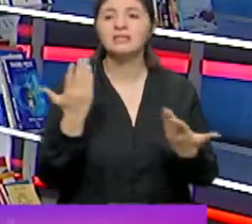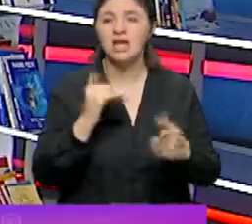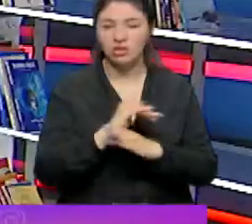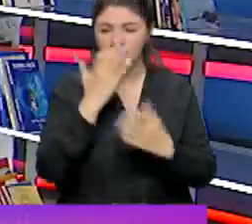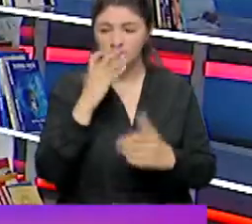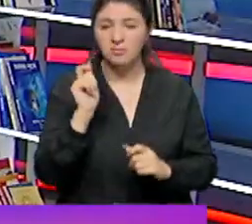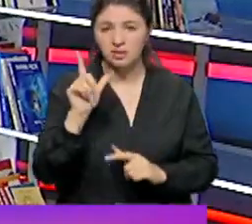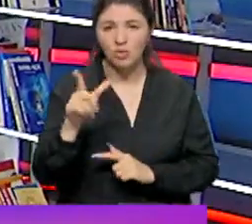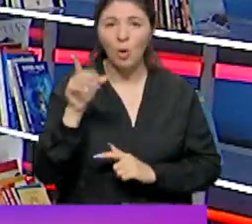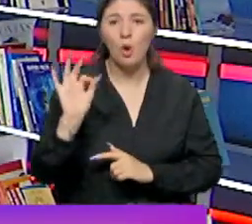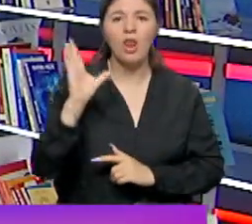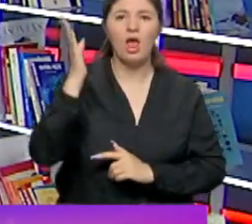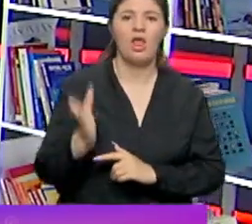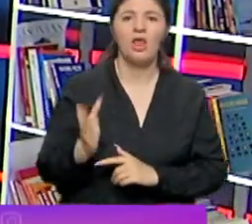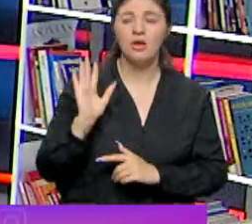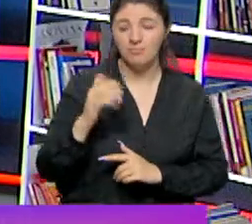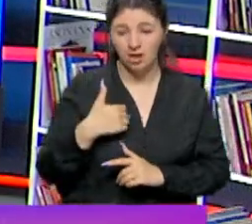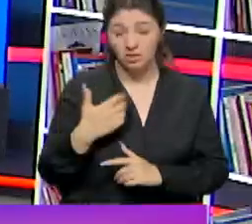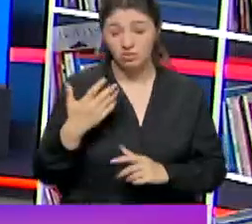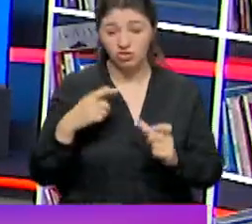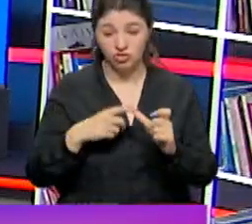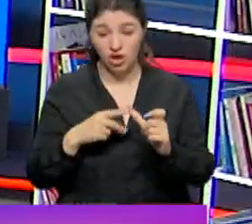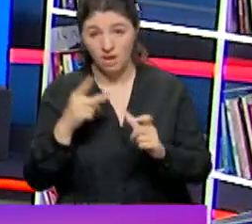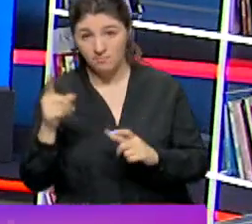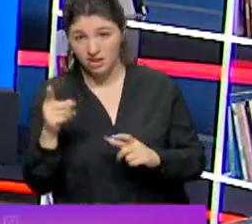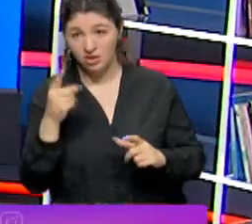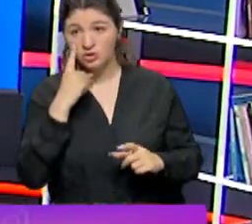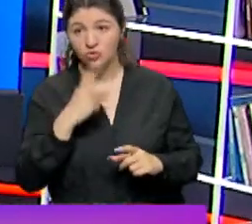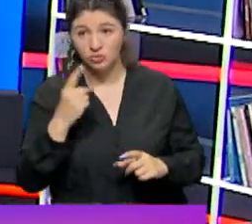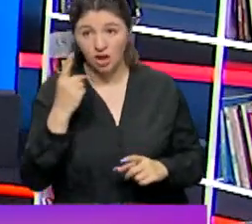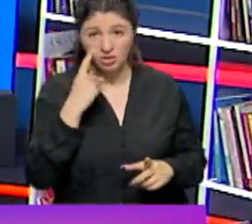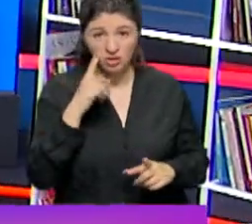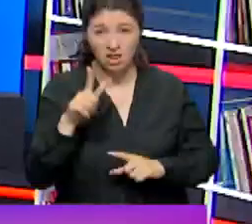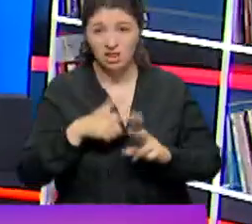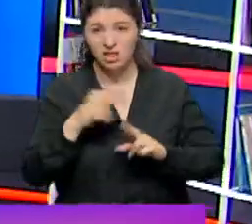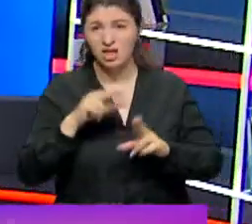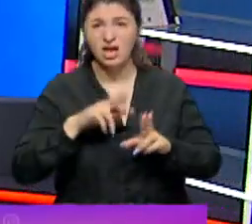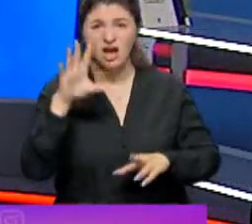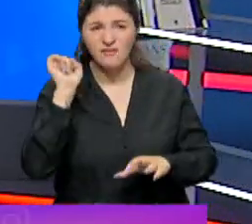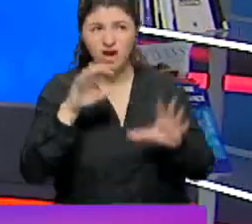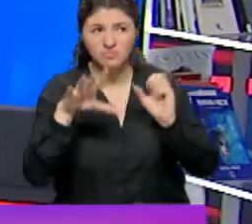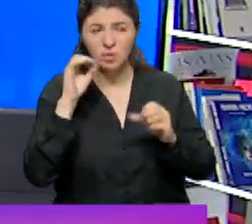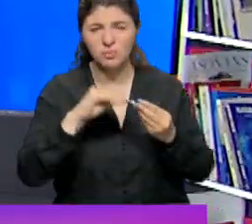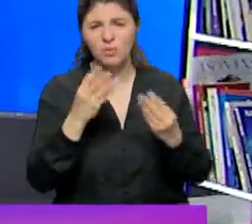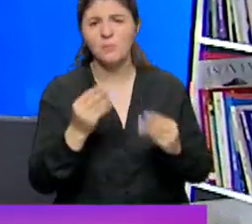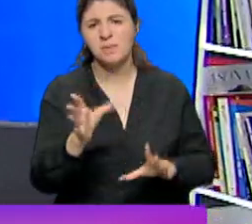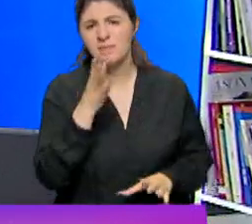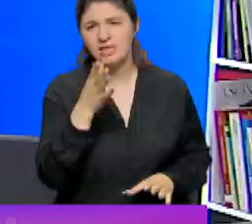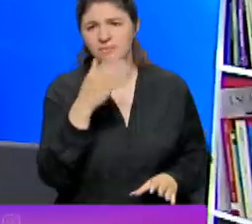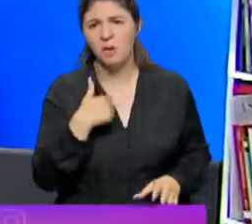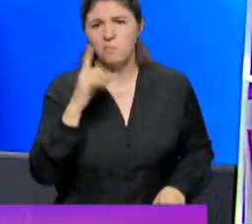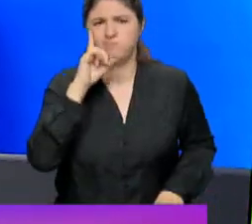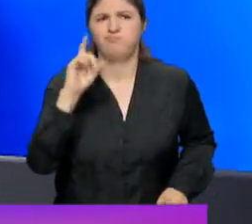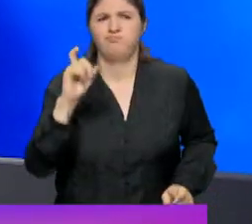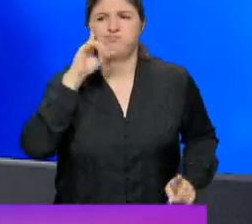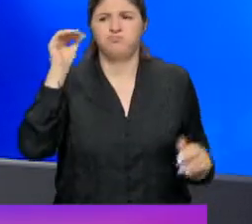yaşatılması gereken öyle bir tipti Dolayısıyla ha ha yarın Cumhuriyet Atatürk laiklik gibi kavramlarla sorunu olmadığını bildiğinden